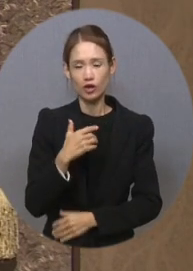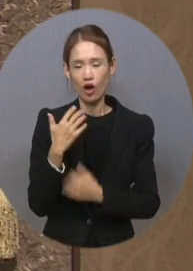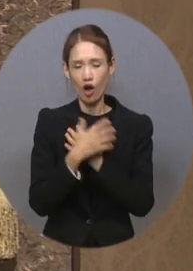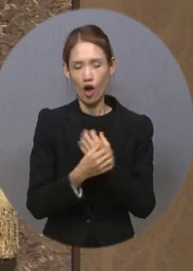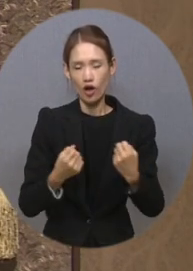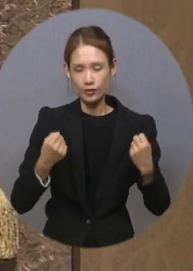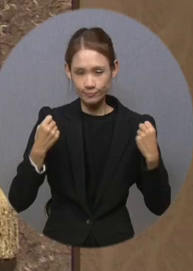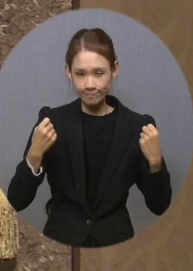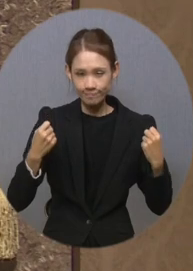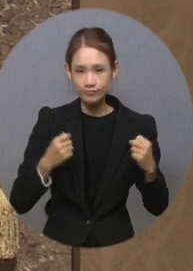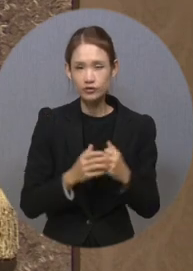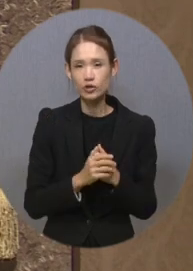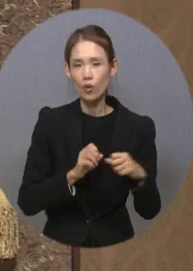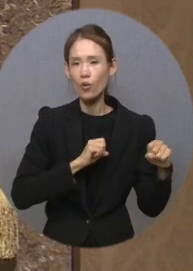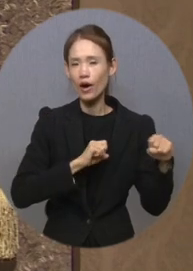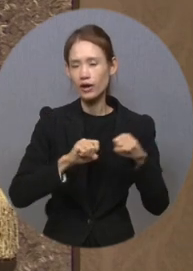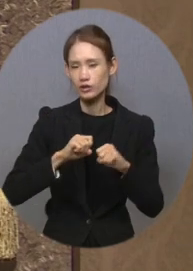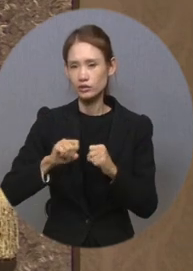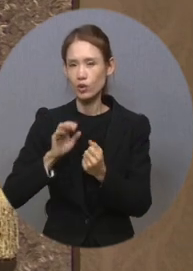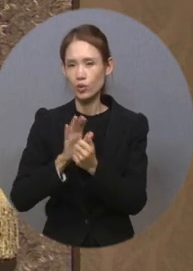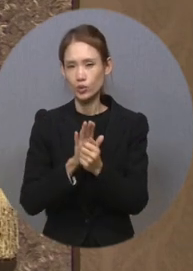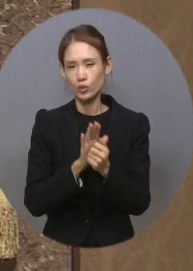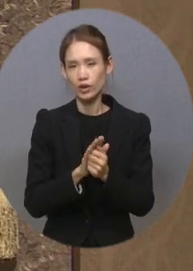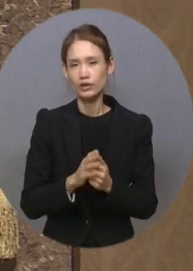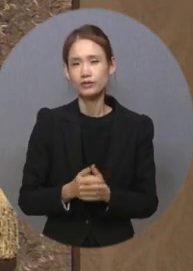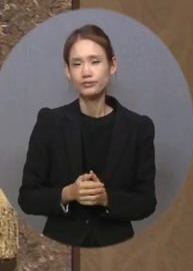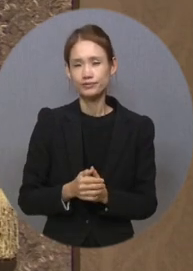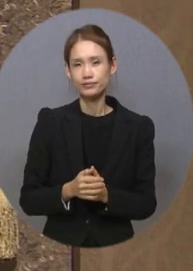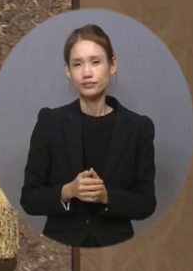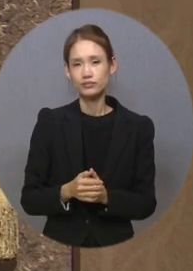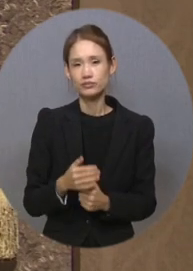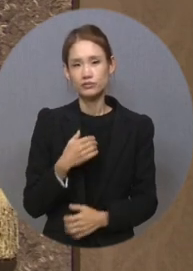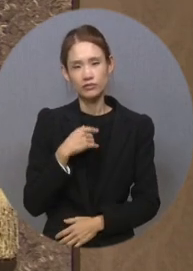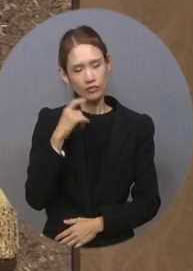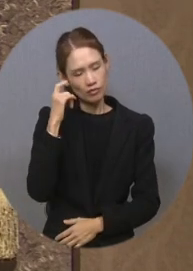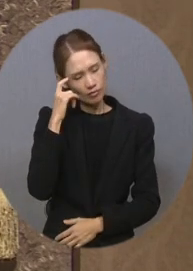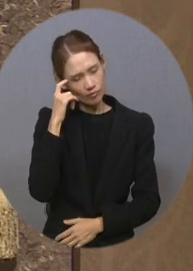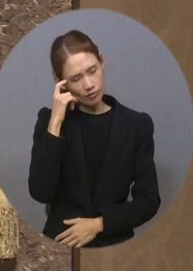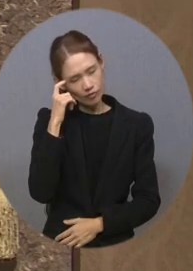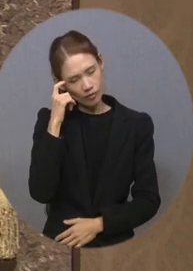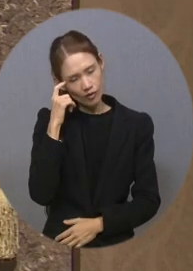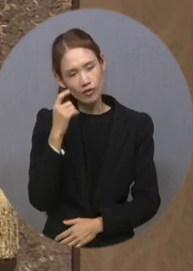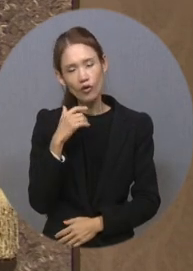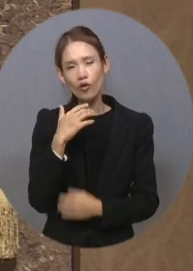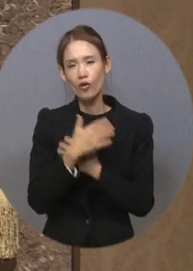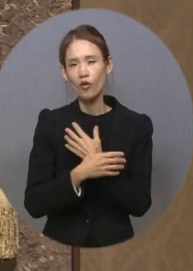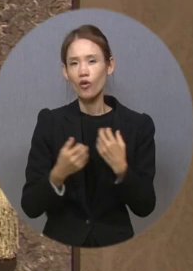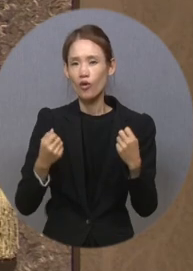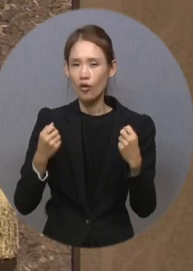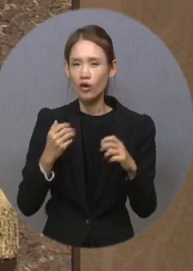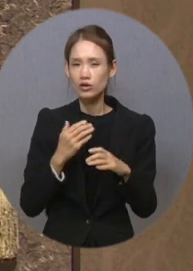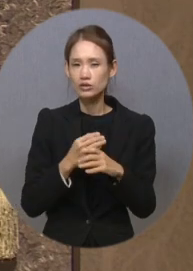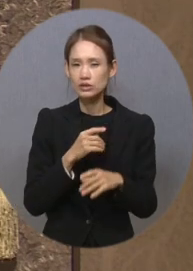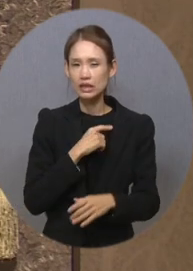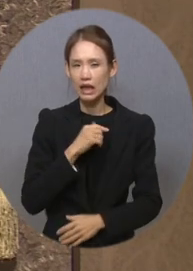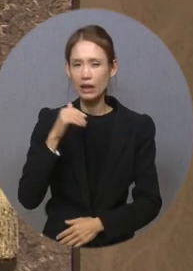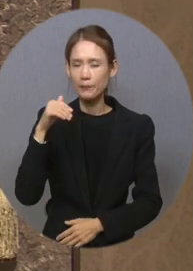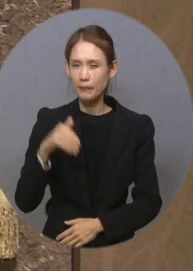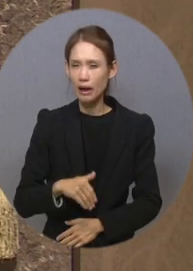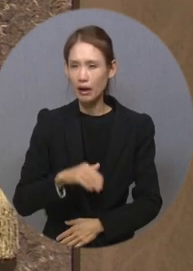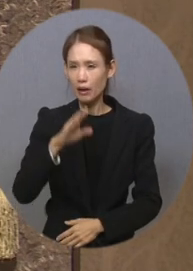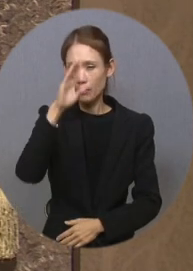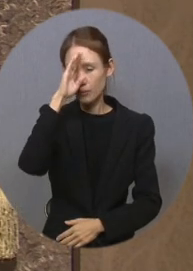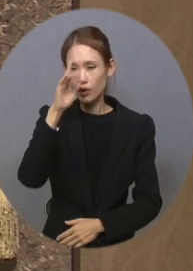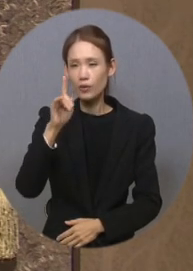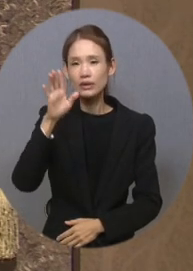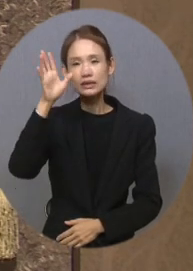건강이나 그런 활동하시도록 하는 거니까요. 네. 근데 제가 볼 때 우리 어르신들 건강 중에서 가장 나쁜 질병이